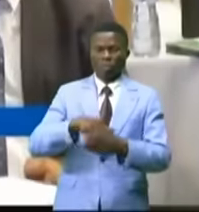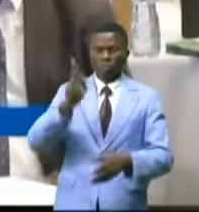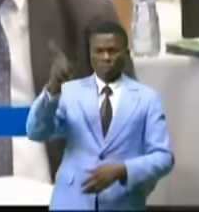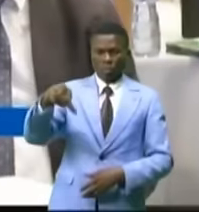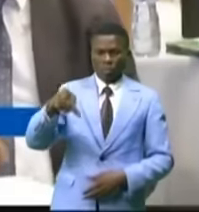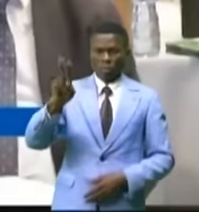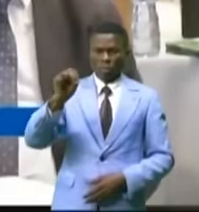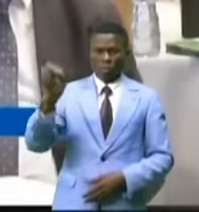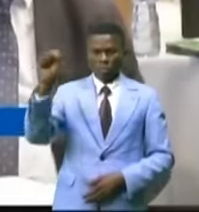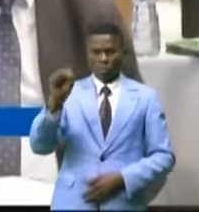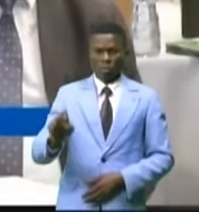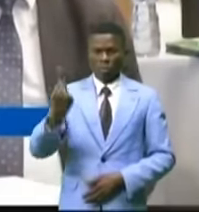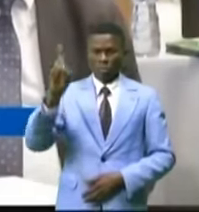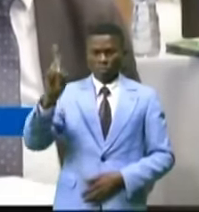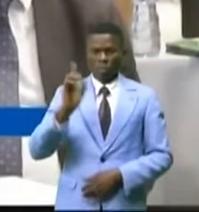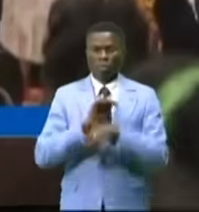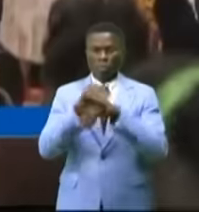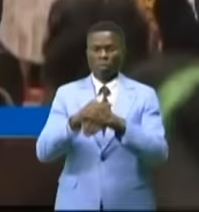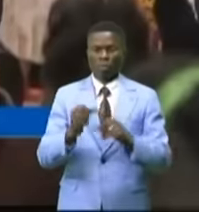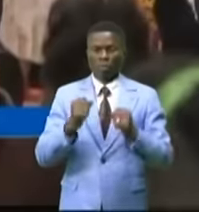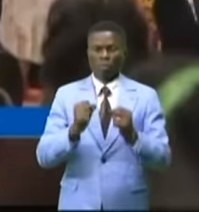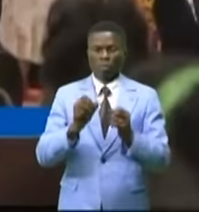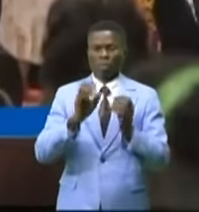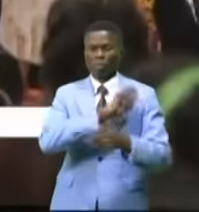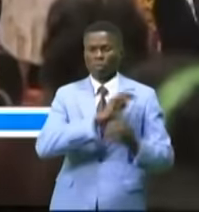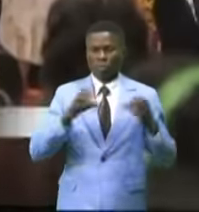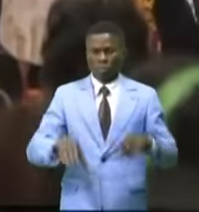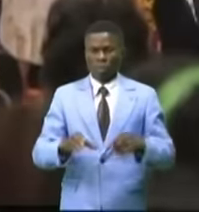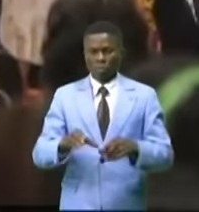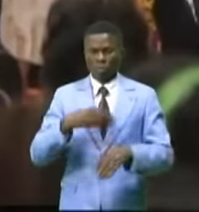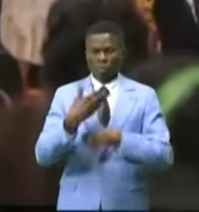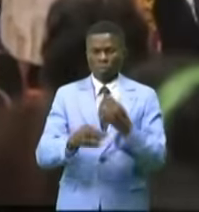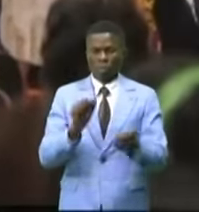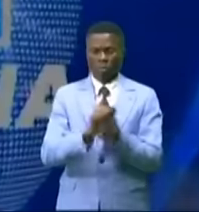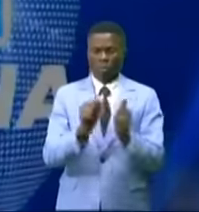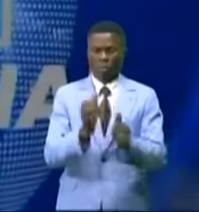et contribue aux efforts de la RDC à réaliser les ODD.